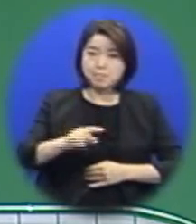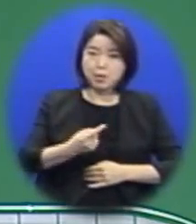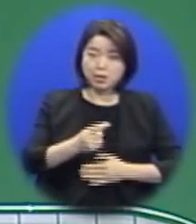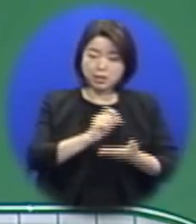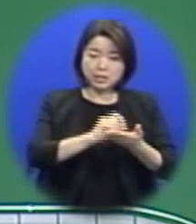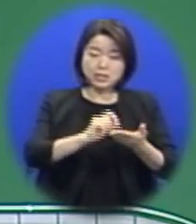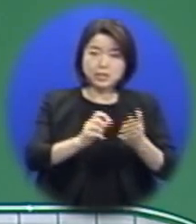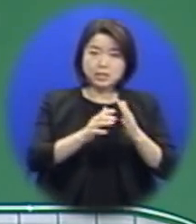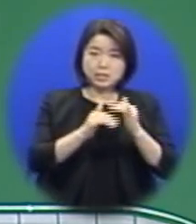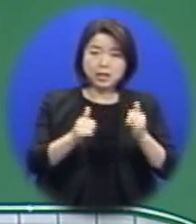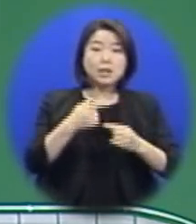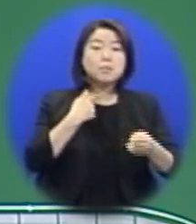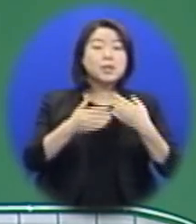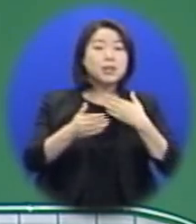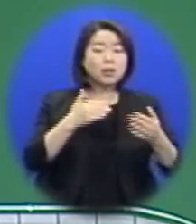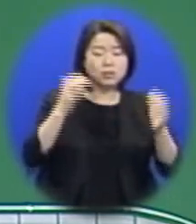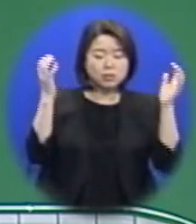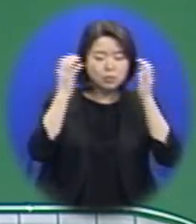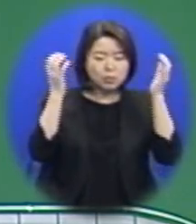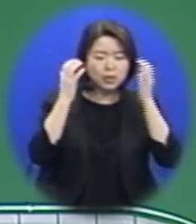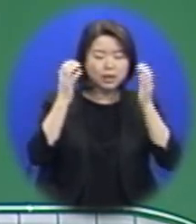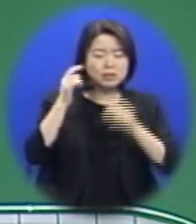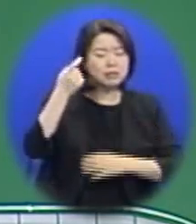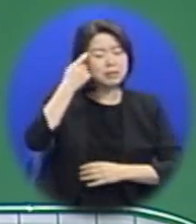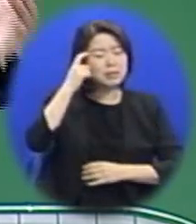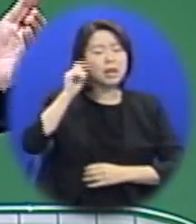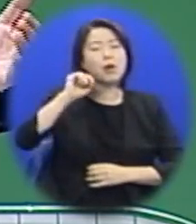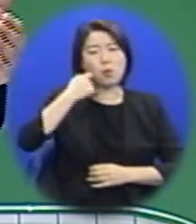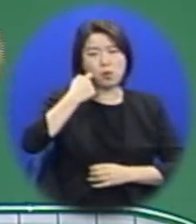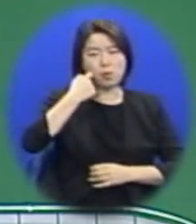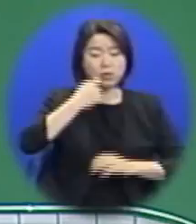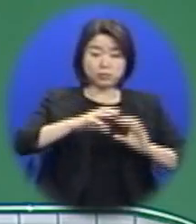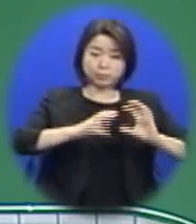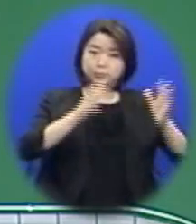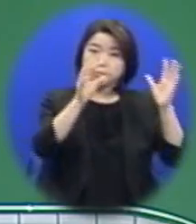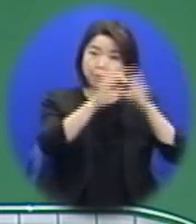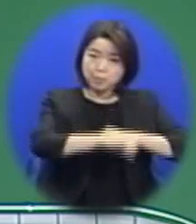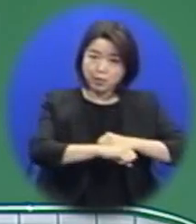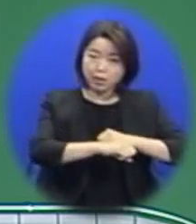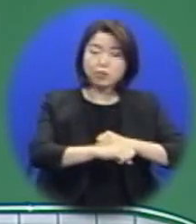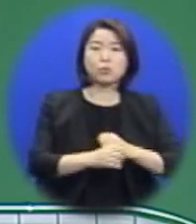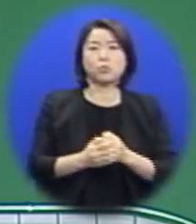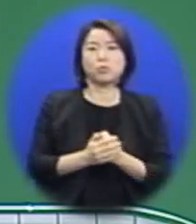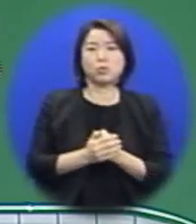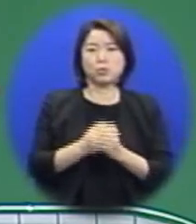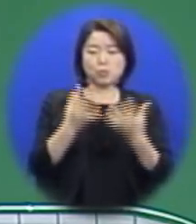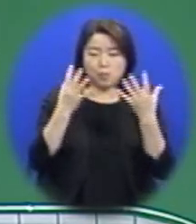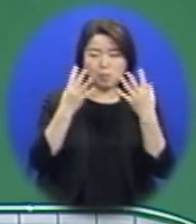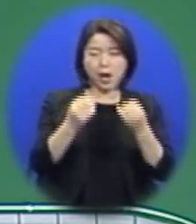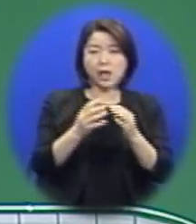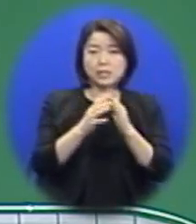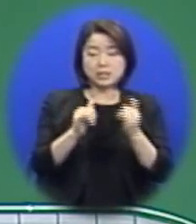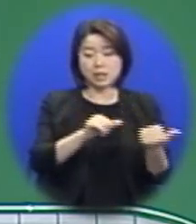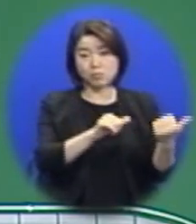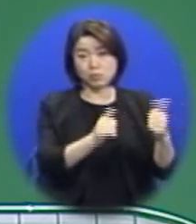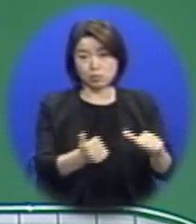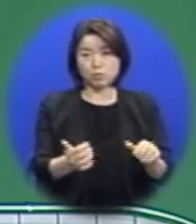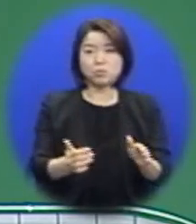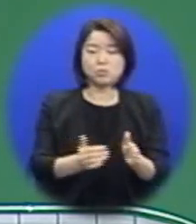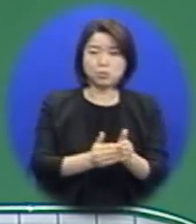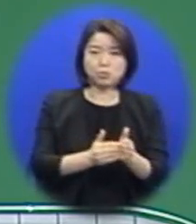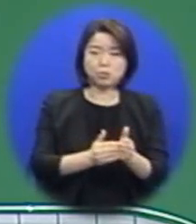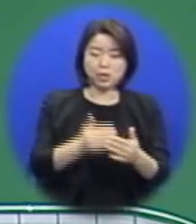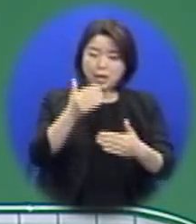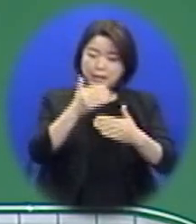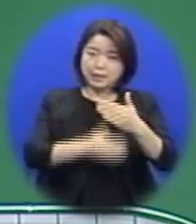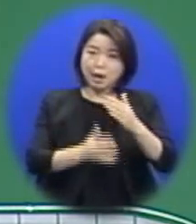겪는 고난은 상상하기 어려운 고난입니다. 나라가 망하고 그리고 수많은 사람이 죽고 그리고